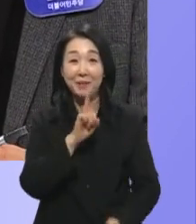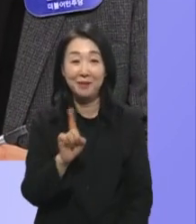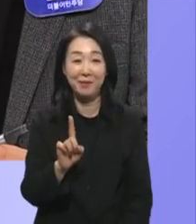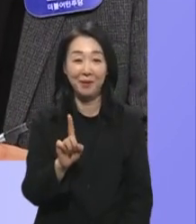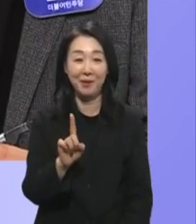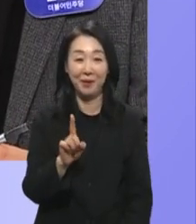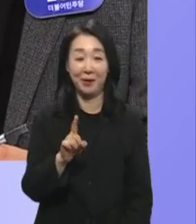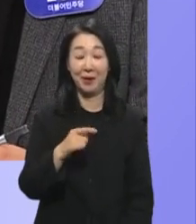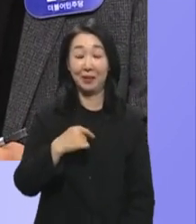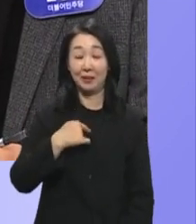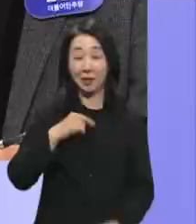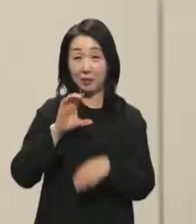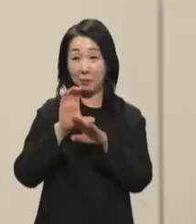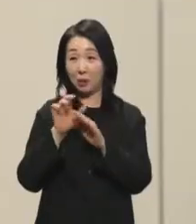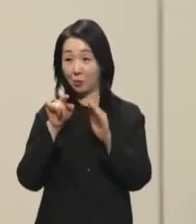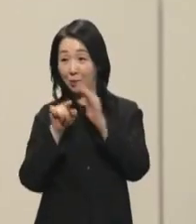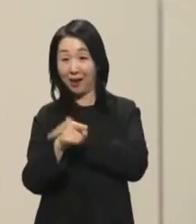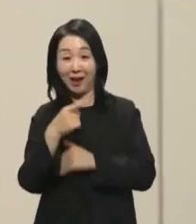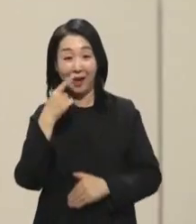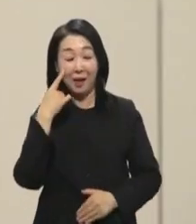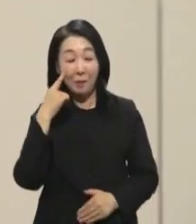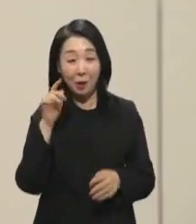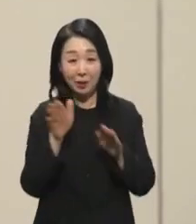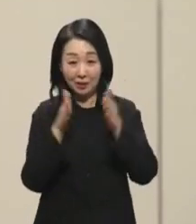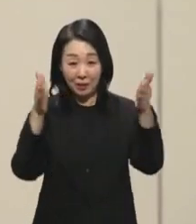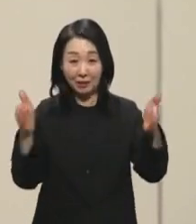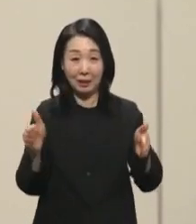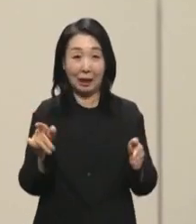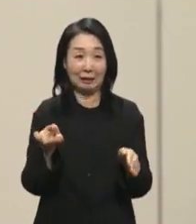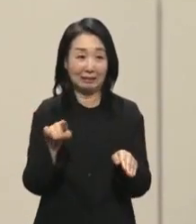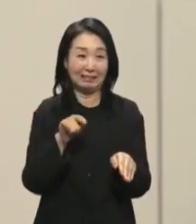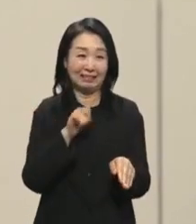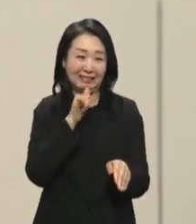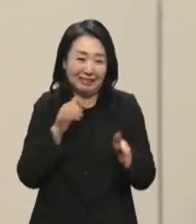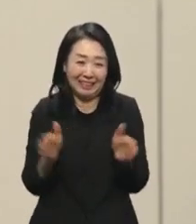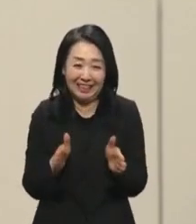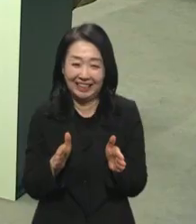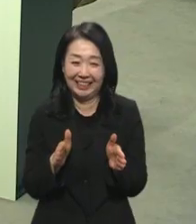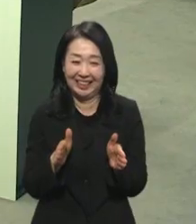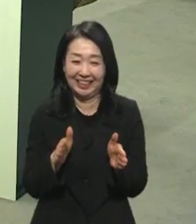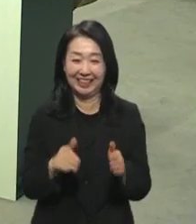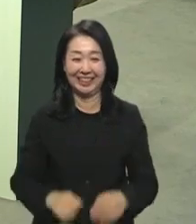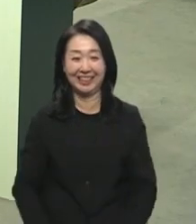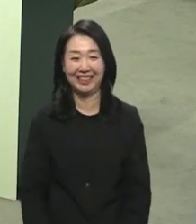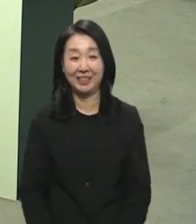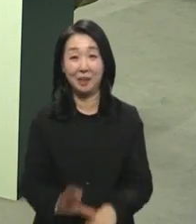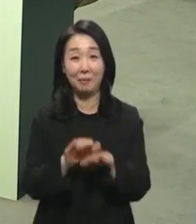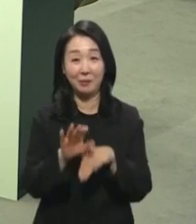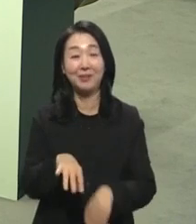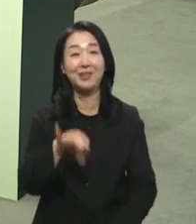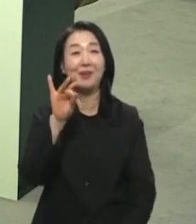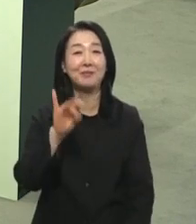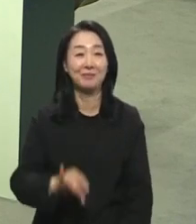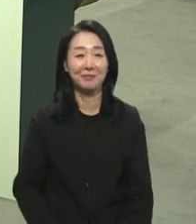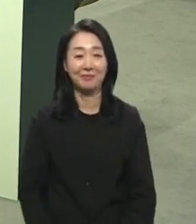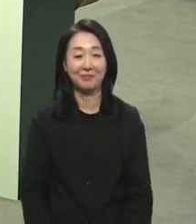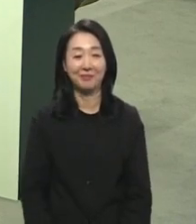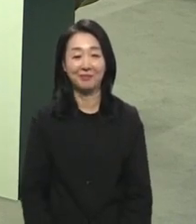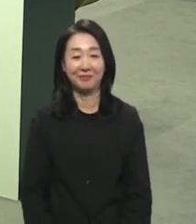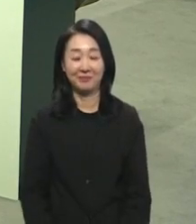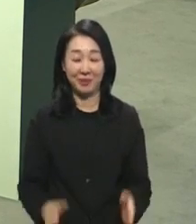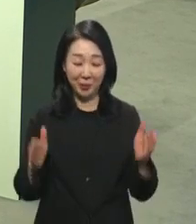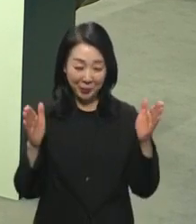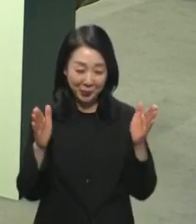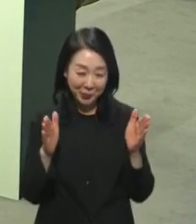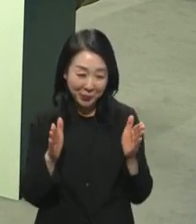제가 나가본 방송국 중에서 책상이 가장 작아요 이렇게 아담한 책상에서 방송해 보기는 처음인 거 같습니다 아담하고